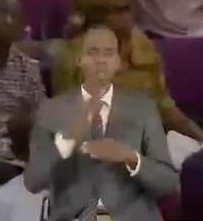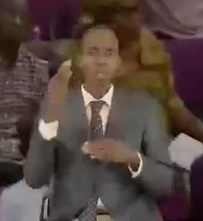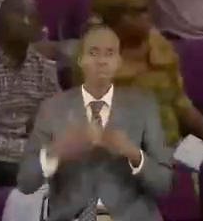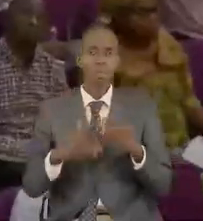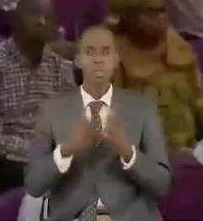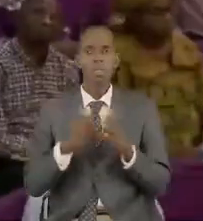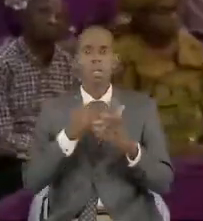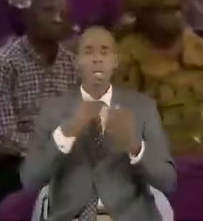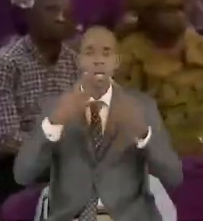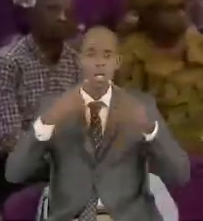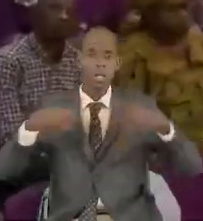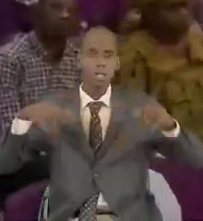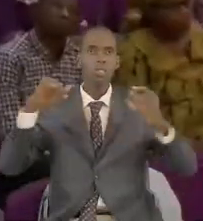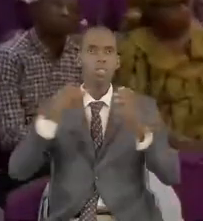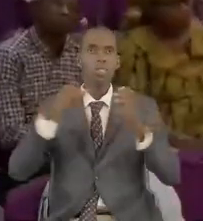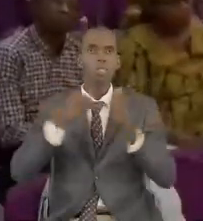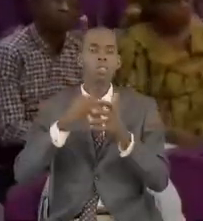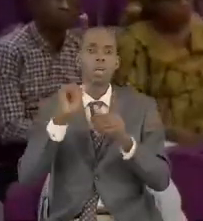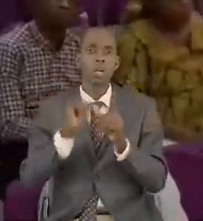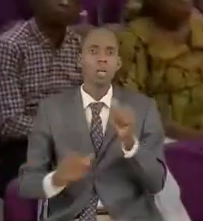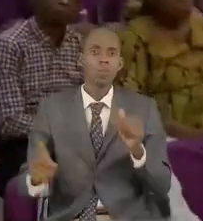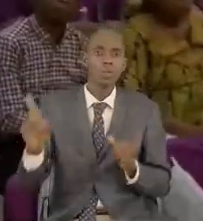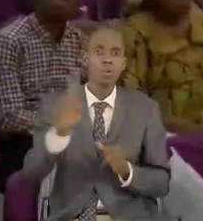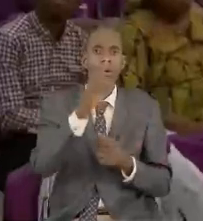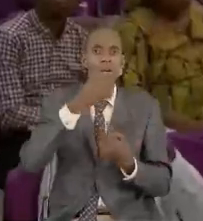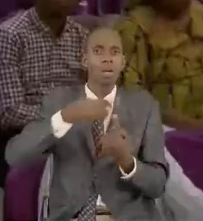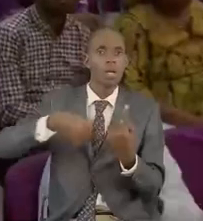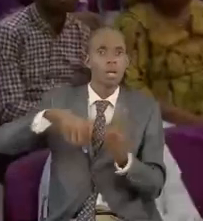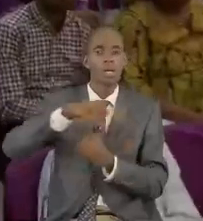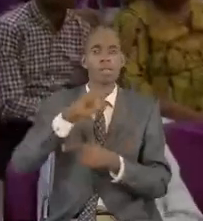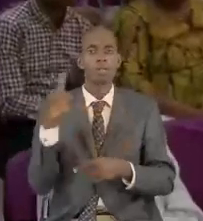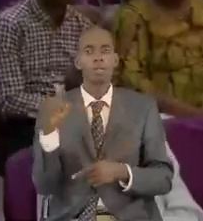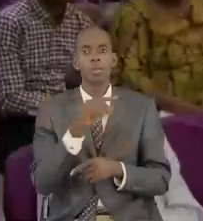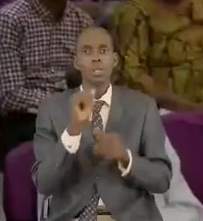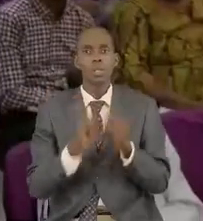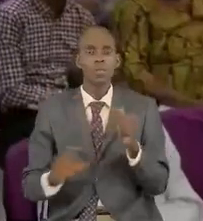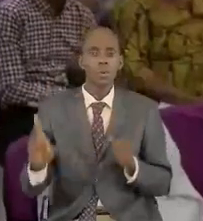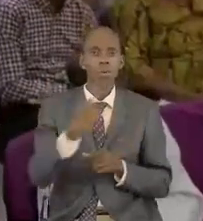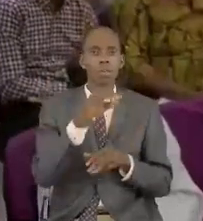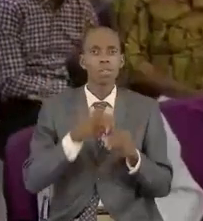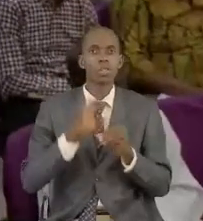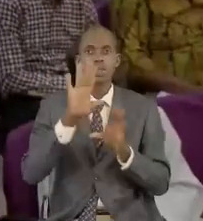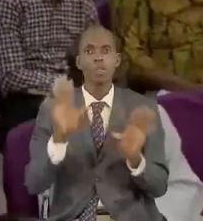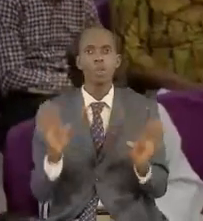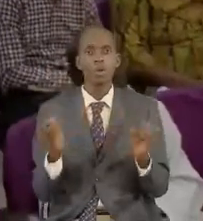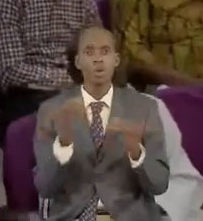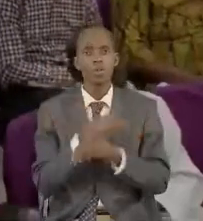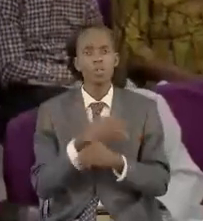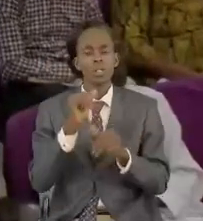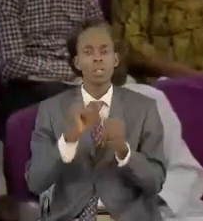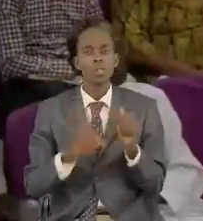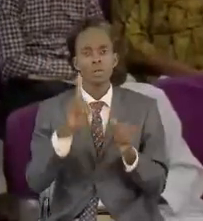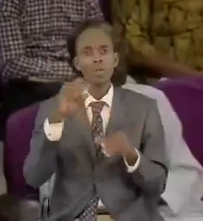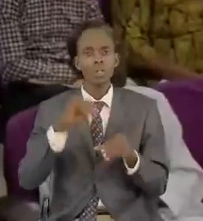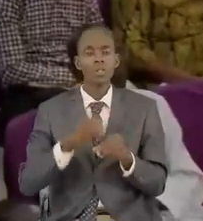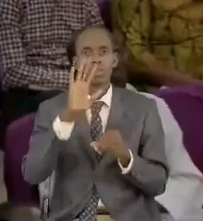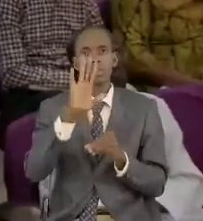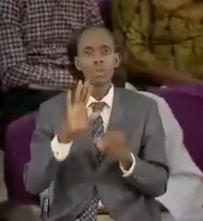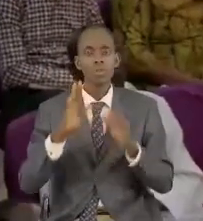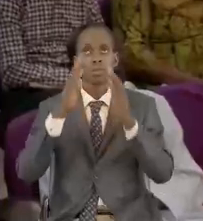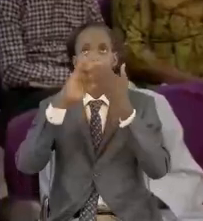tu le proclame à tous à tous autour de toi que tu le proclame à tous à ton bureau à ton quartier